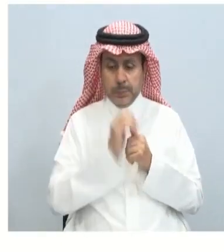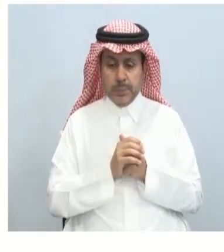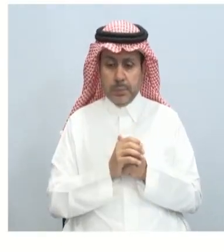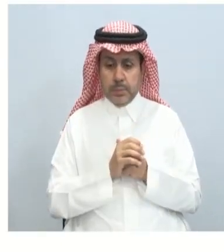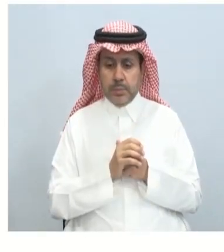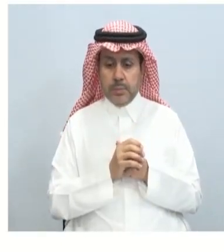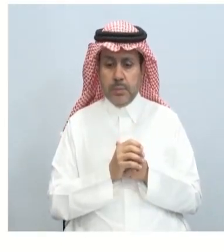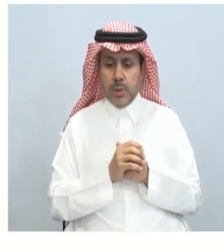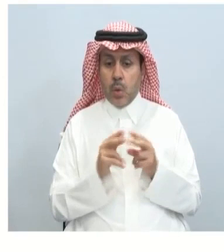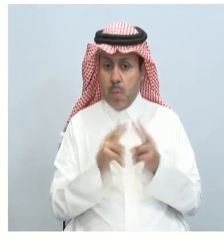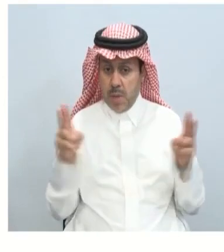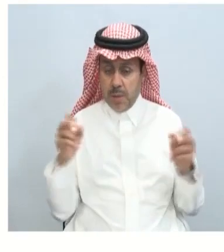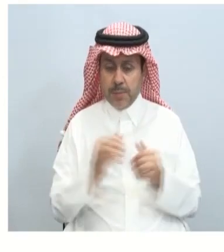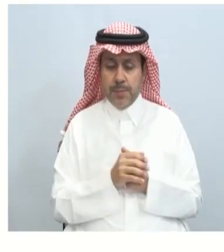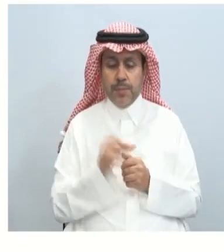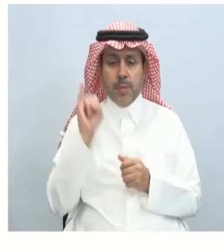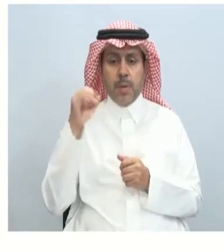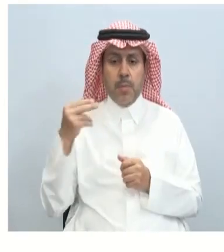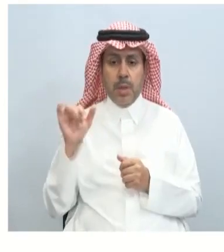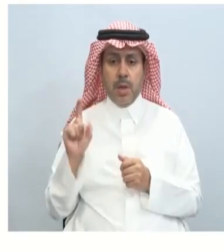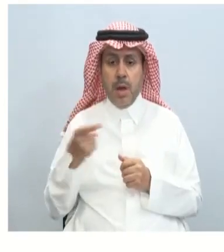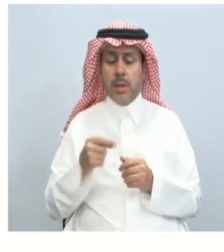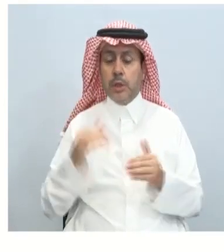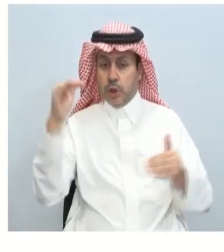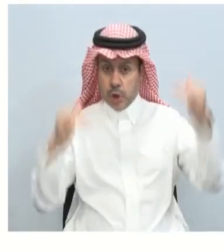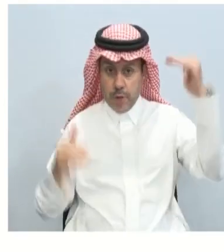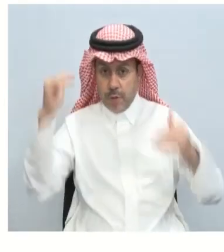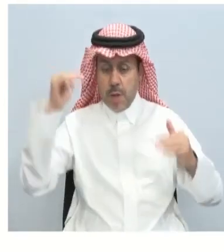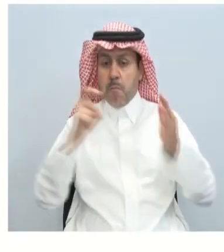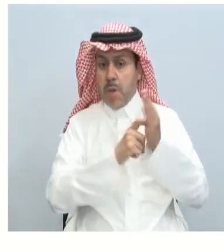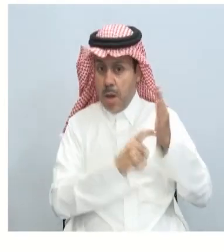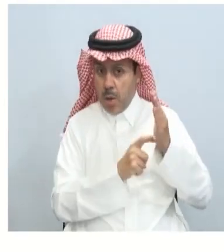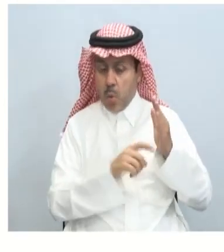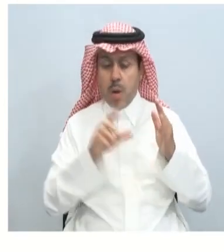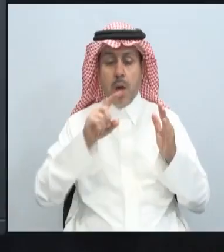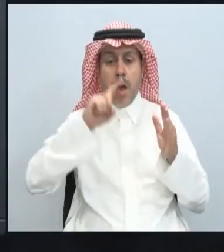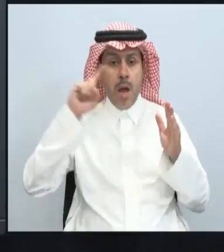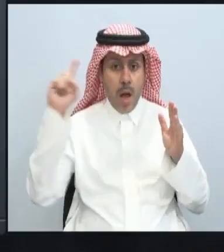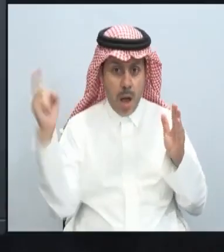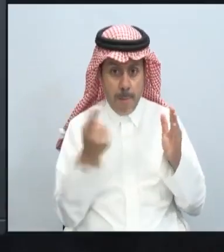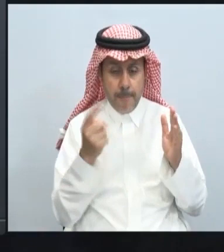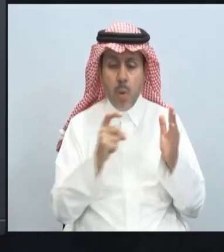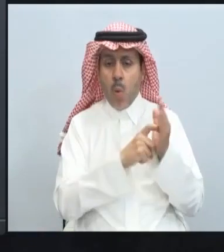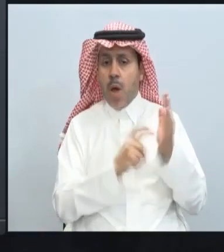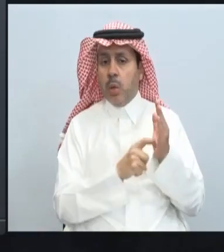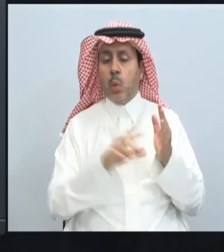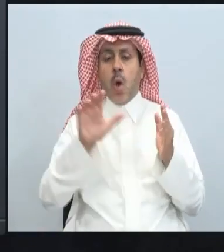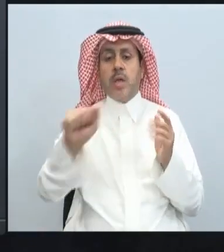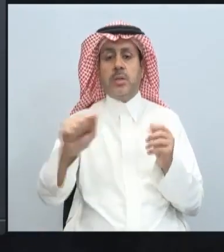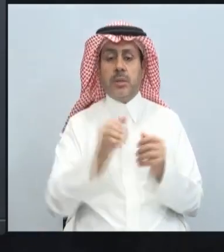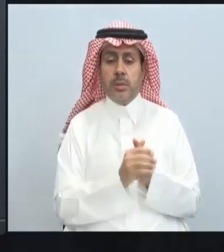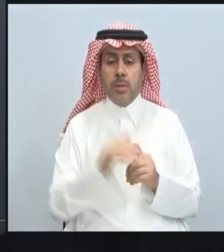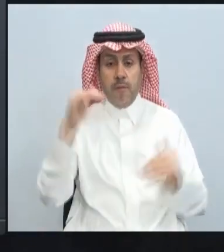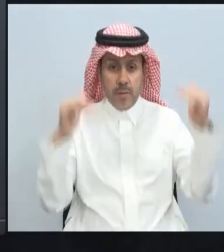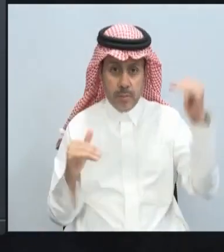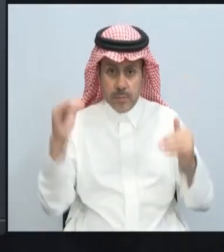هنا نذكر معيار التفرقه بين القانون الخاص والقانون العام ما معيار التفرقه بين القانون الخاص